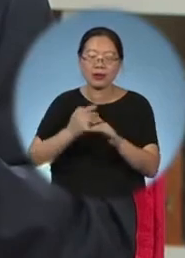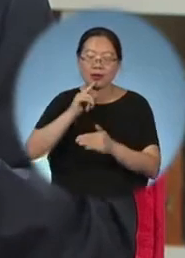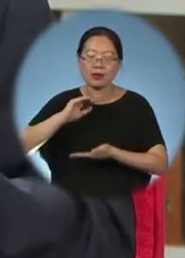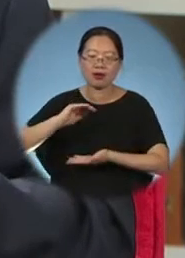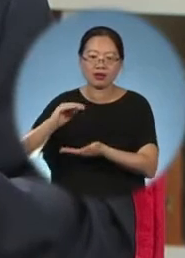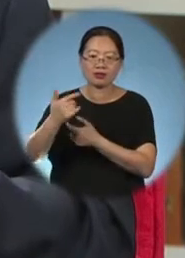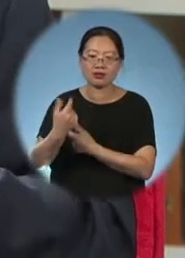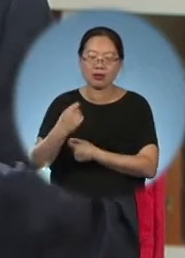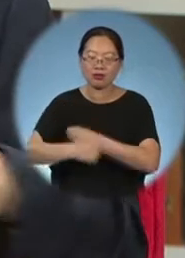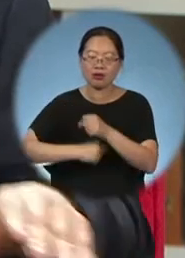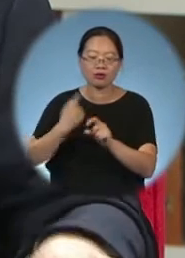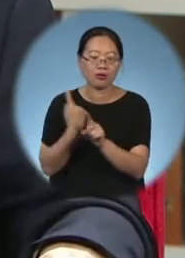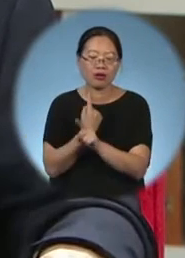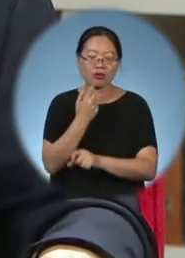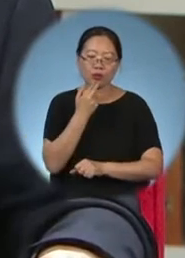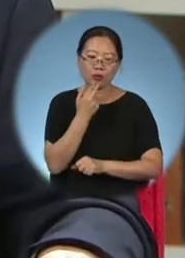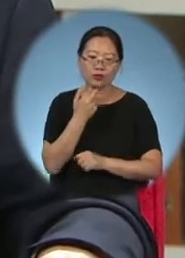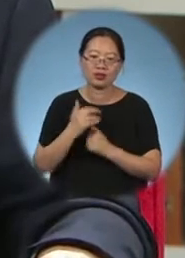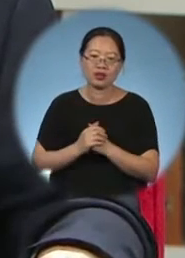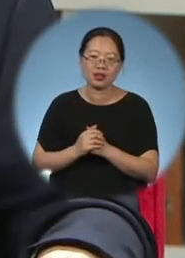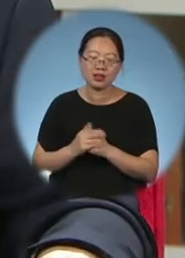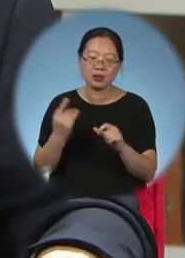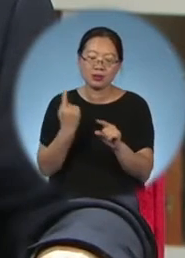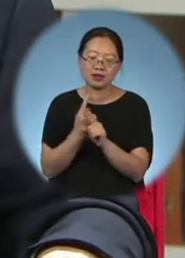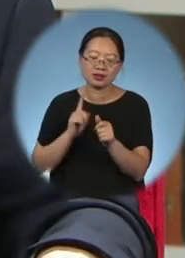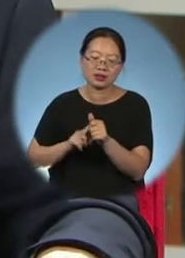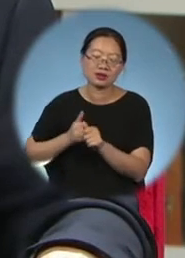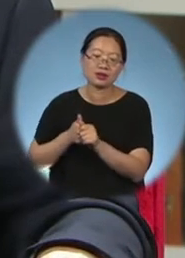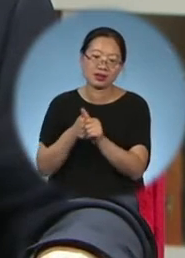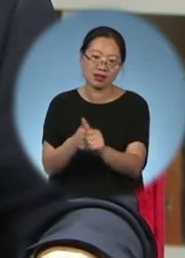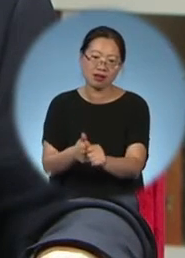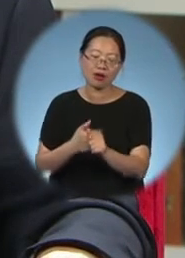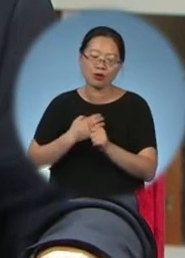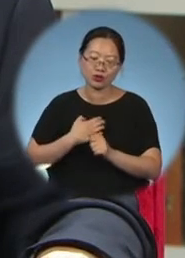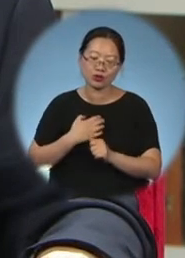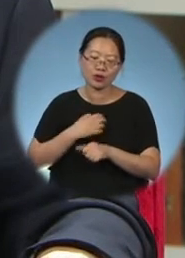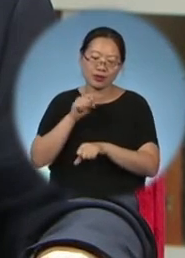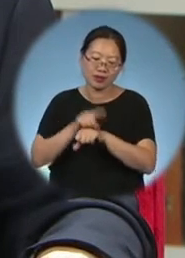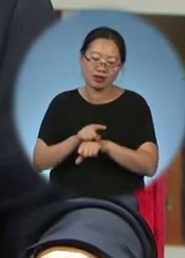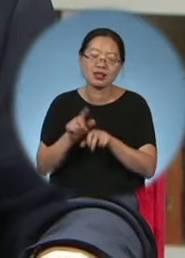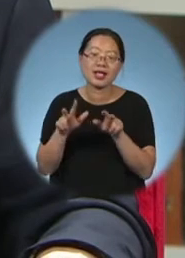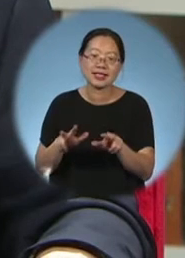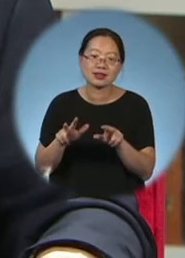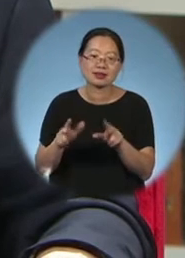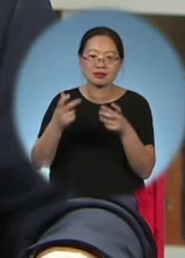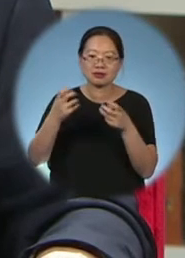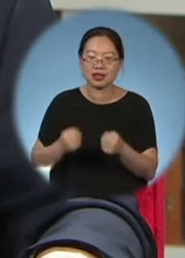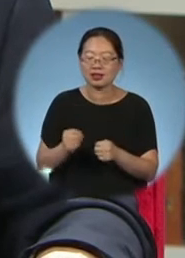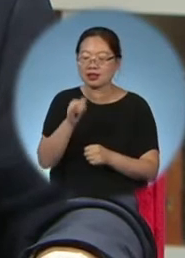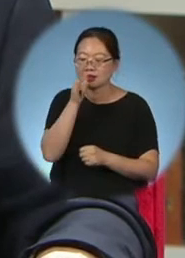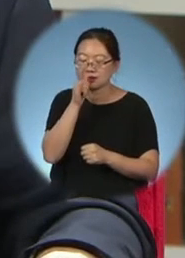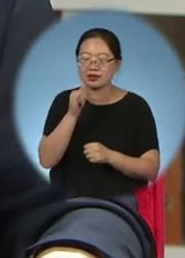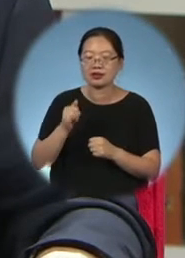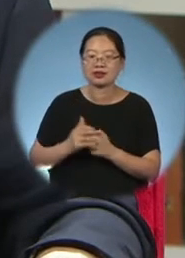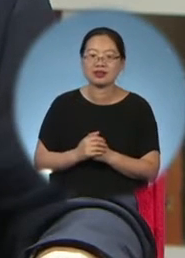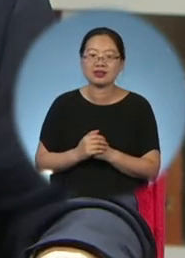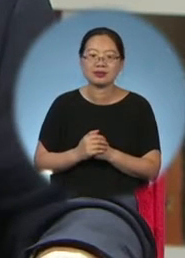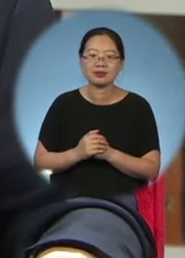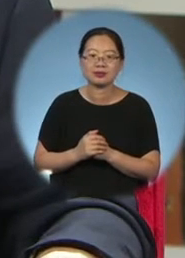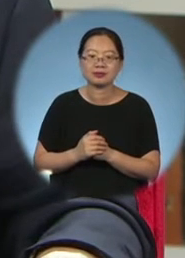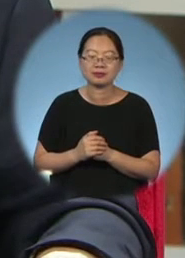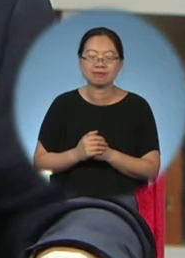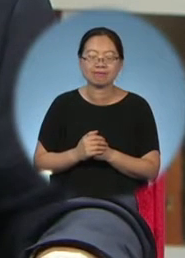말씀드렸지만 함부로 바꾸지 않아요. 그래서 바꾸는 데 따르는 위험성이 굉장히 많다. 많다. 이렇게